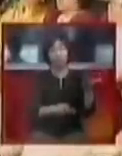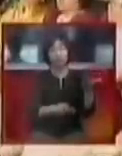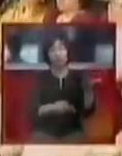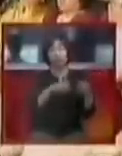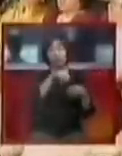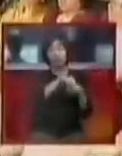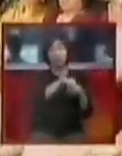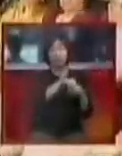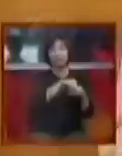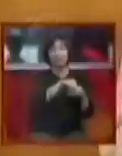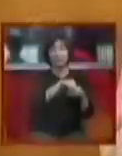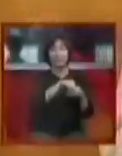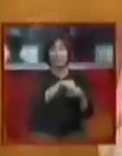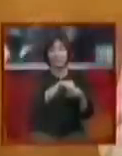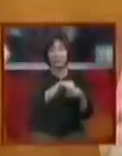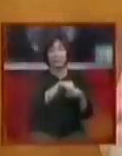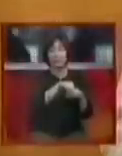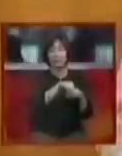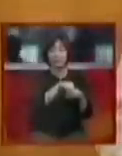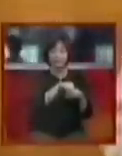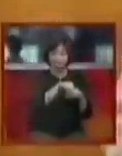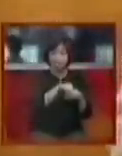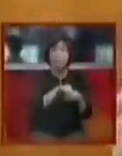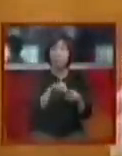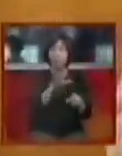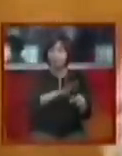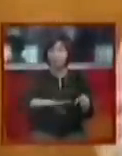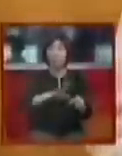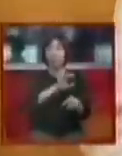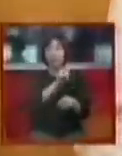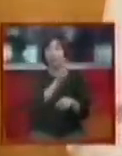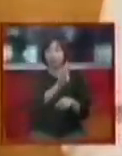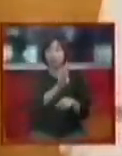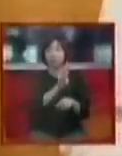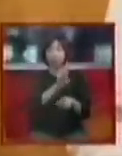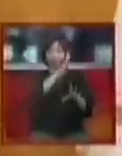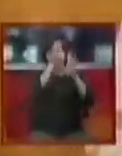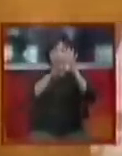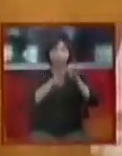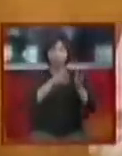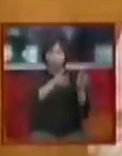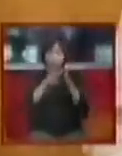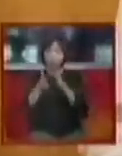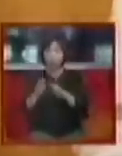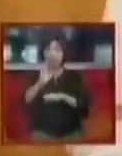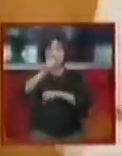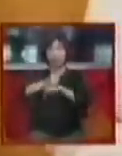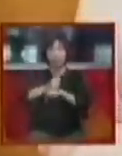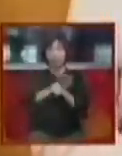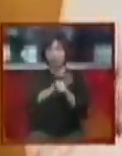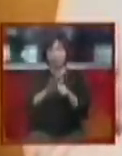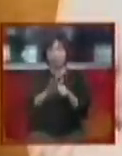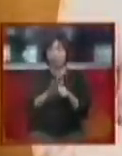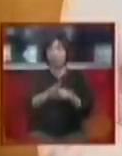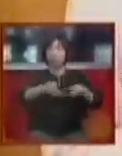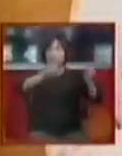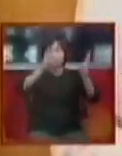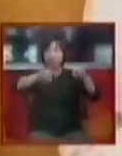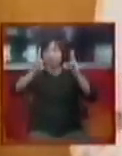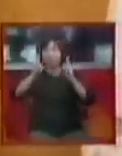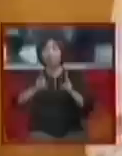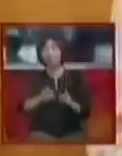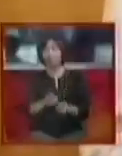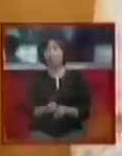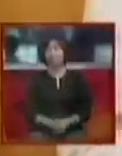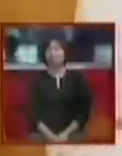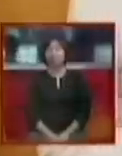po. Malaking bahagi din po ng ating job generation strategy ang pagpapatayo ng sapat na infrastruktura.